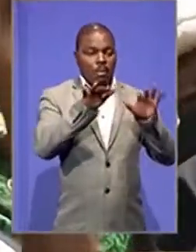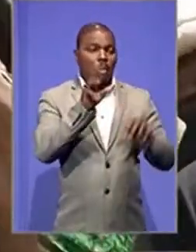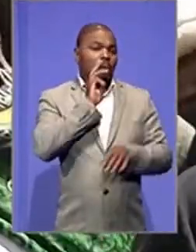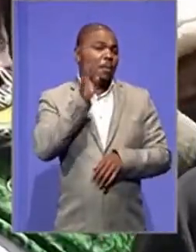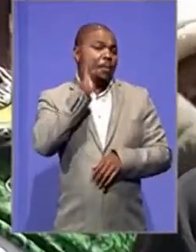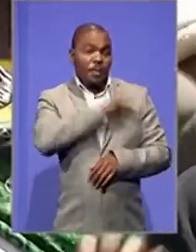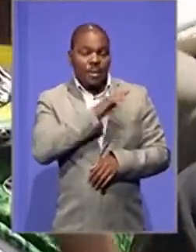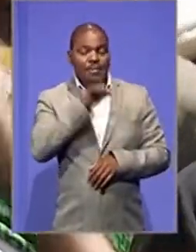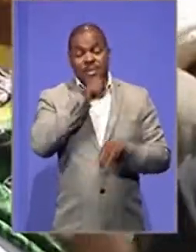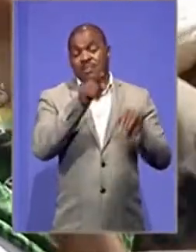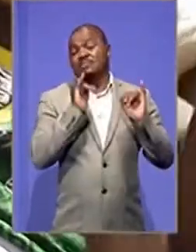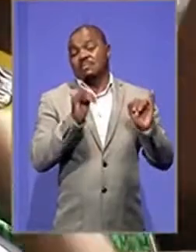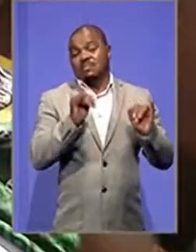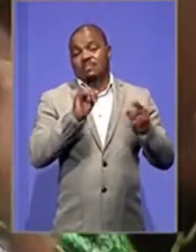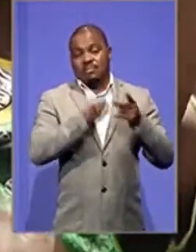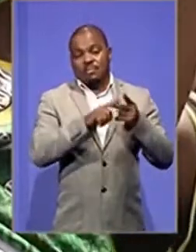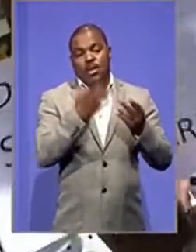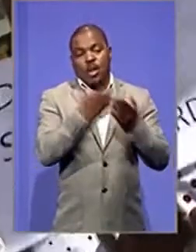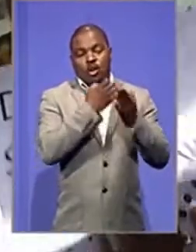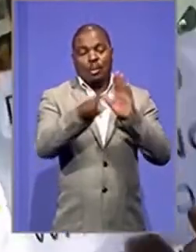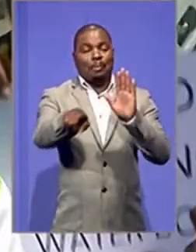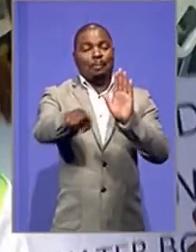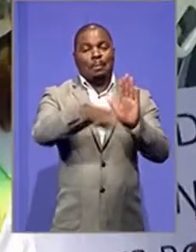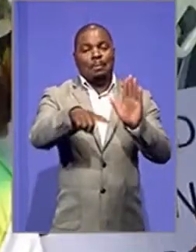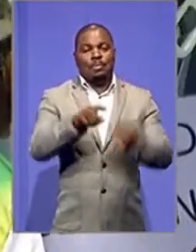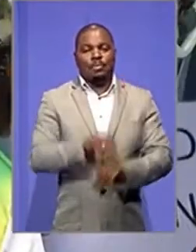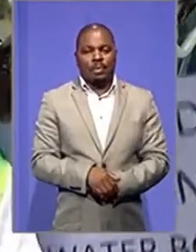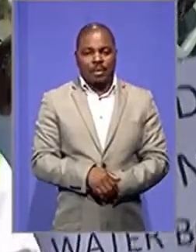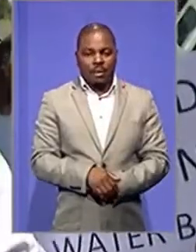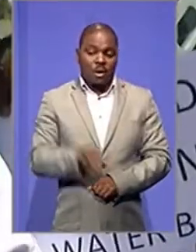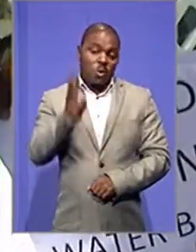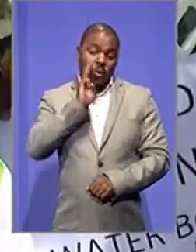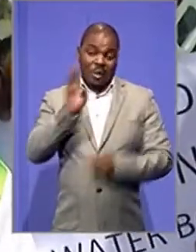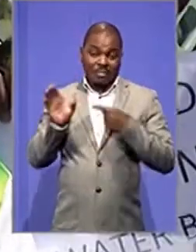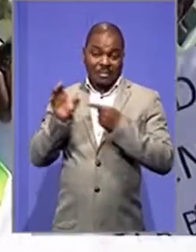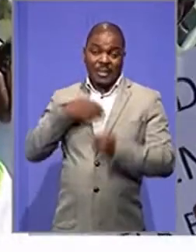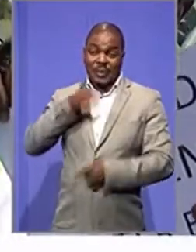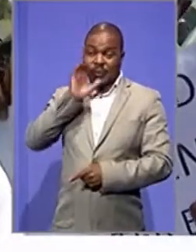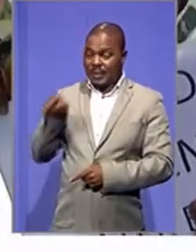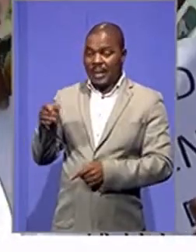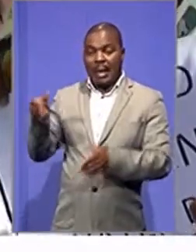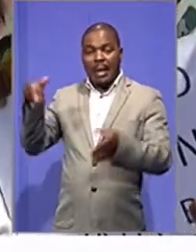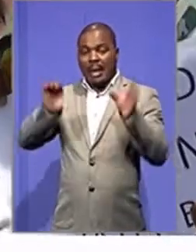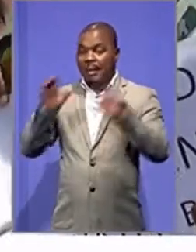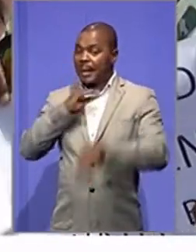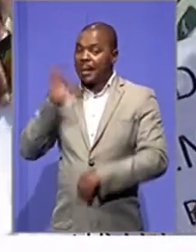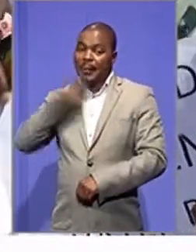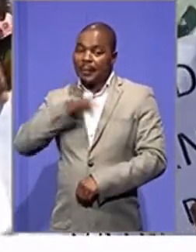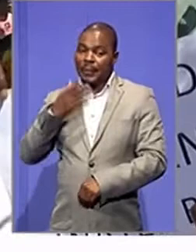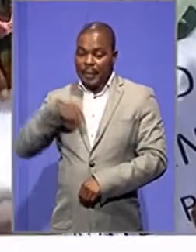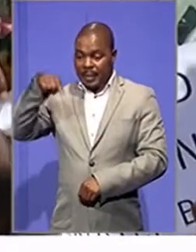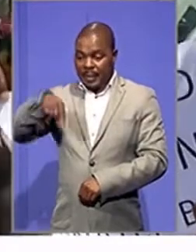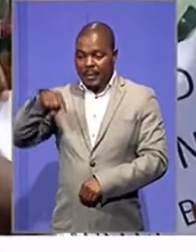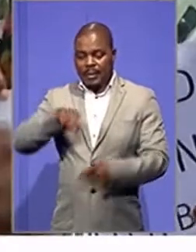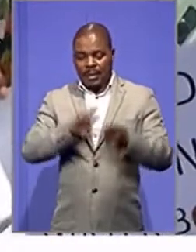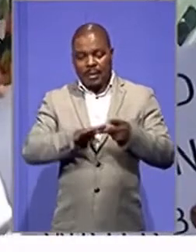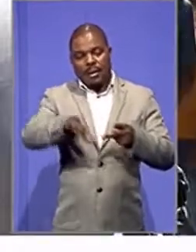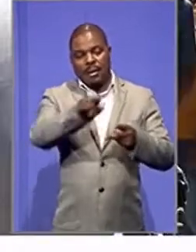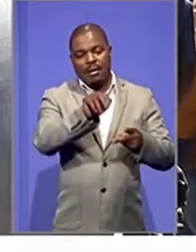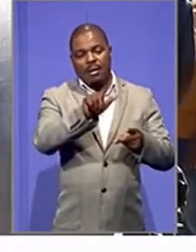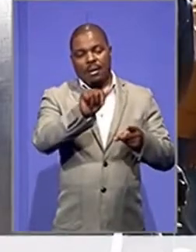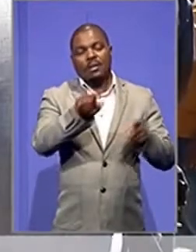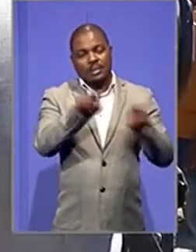ebile e na le ditlamorao moruong. Ke yona metsi e re anwanga ba bana le chemical tsa ona mo Matjhabeng le Nala